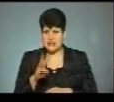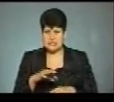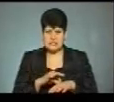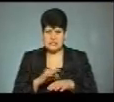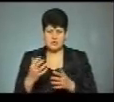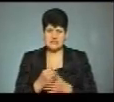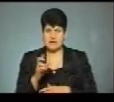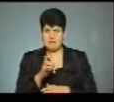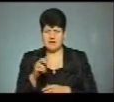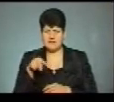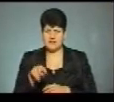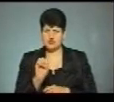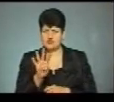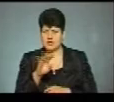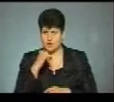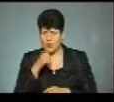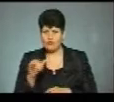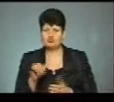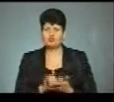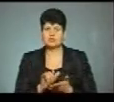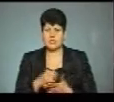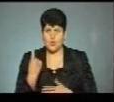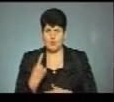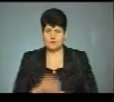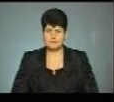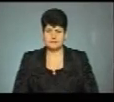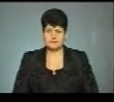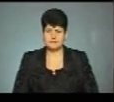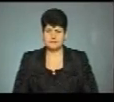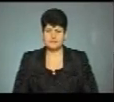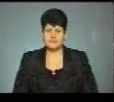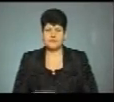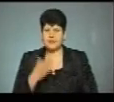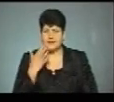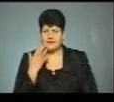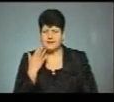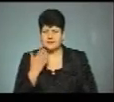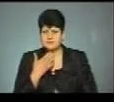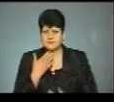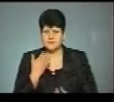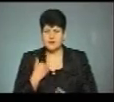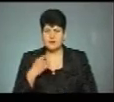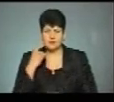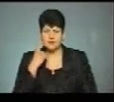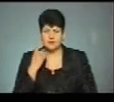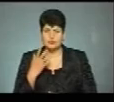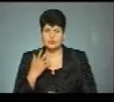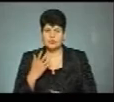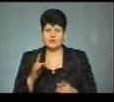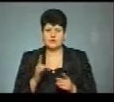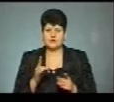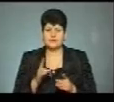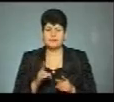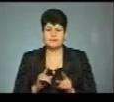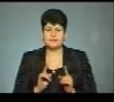в березні 2014-го у Сумській області. Кажуть, легше не стає. Думаємо тільки, щоб, як кажуть, знаєте,